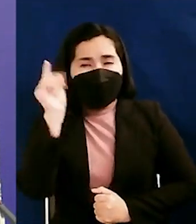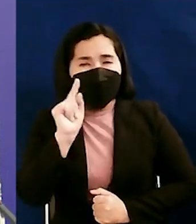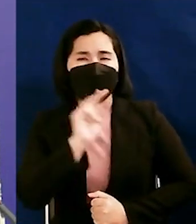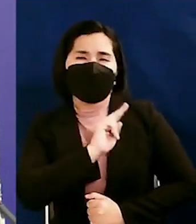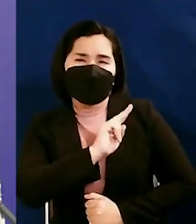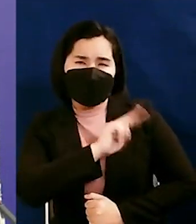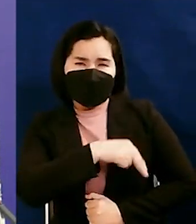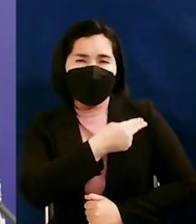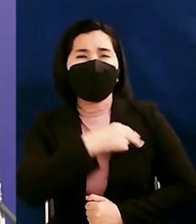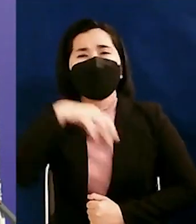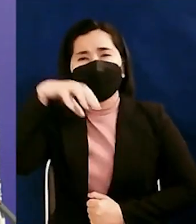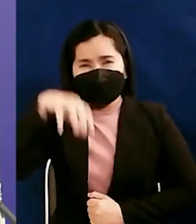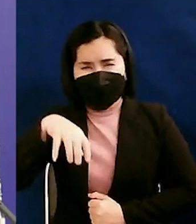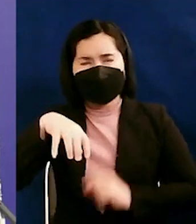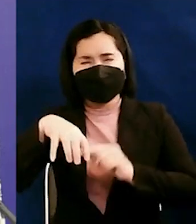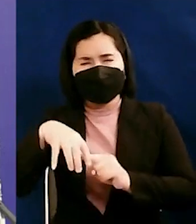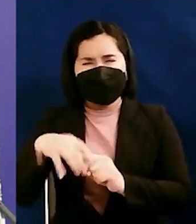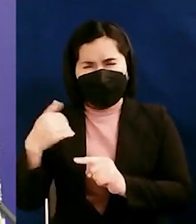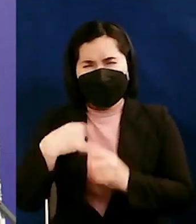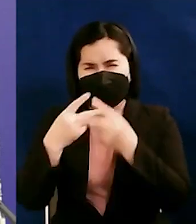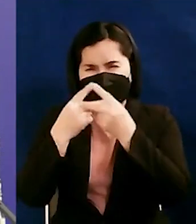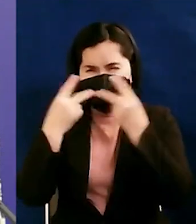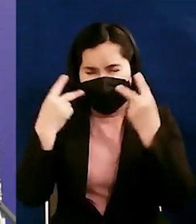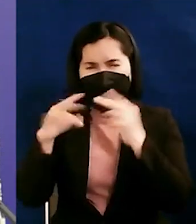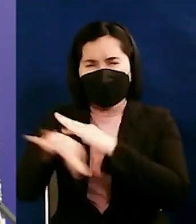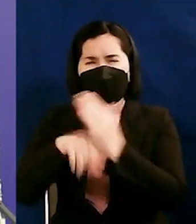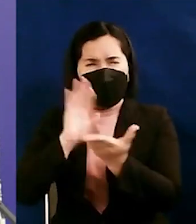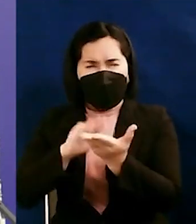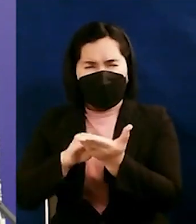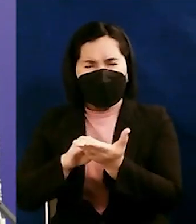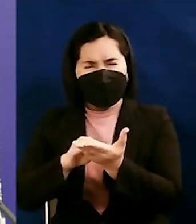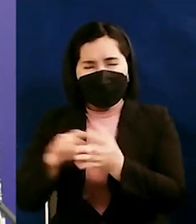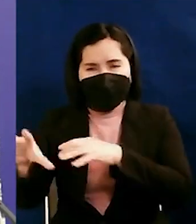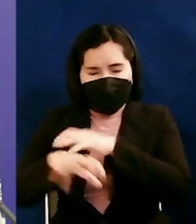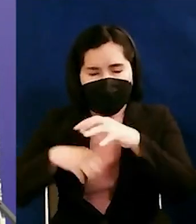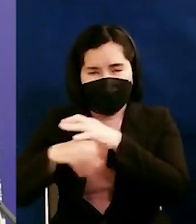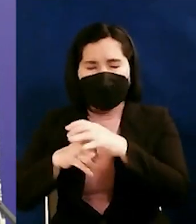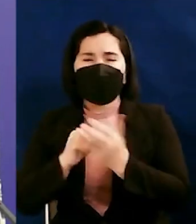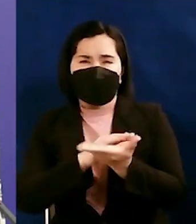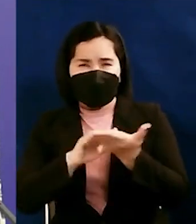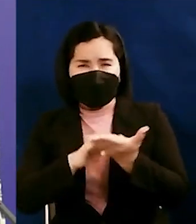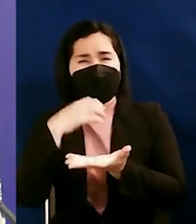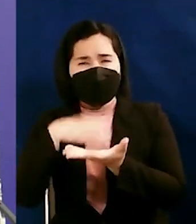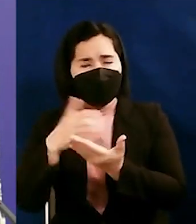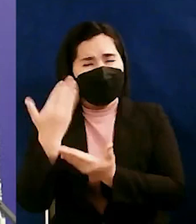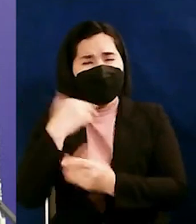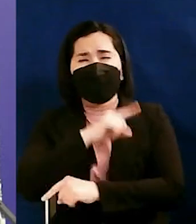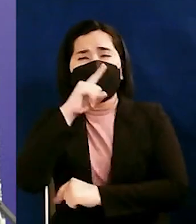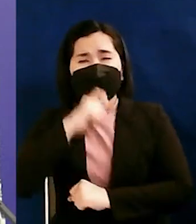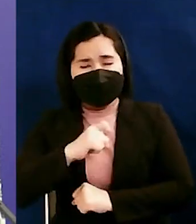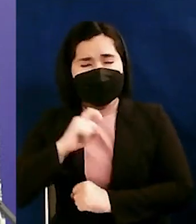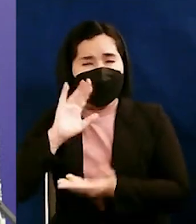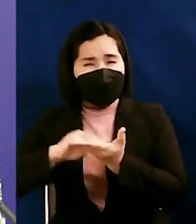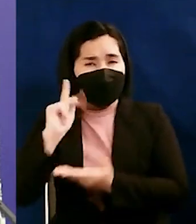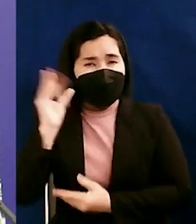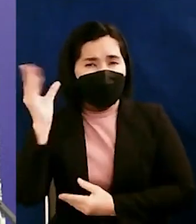ได้มีผู้ไม่ประสงค์ดีได้แฮ็กข้อมูลไปได้นะครับพอเมื่อวันอาทิตย์นะครับเราทราบตั้งแต่ตอนบ่ายโมงนะ